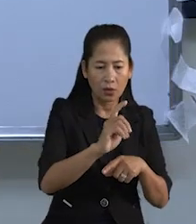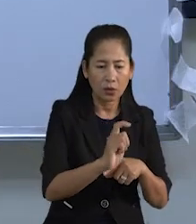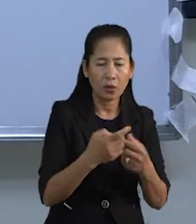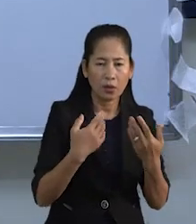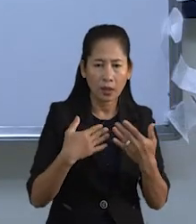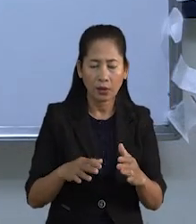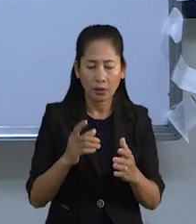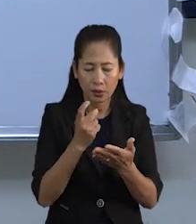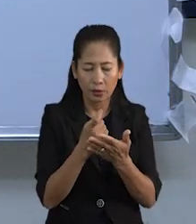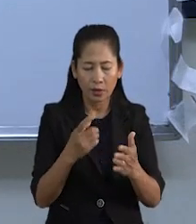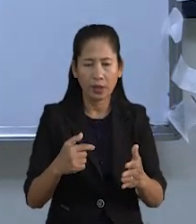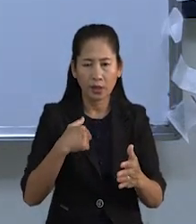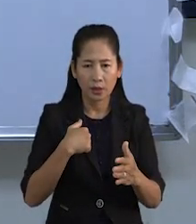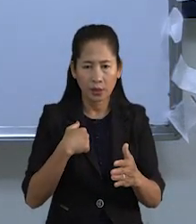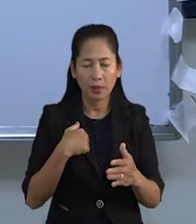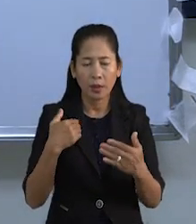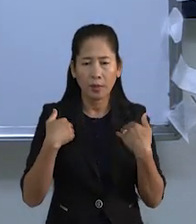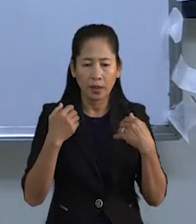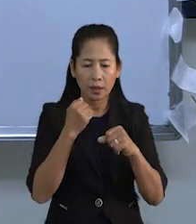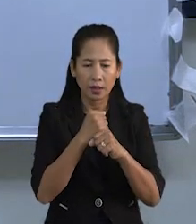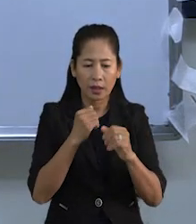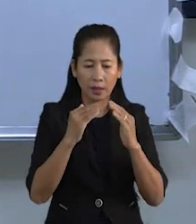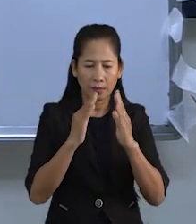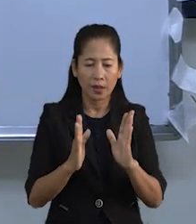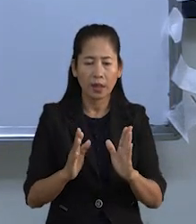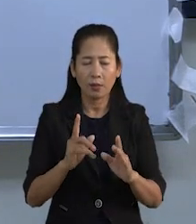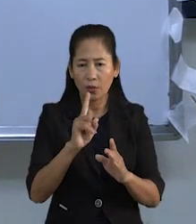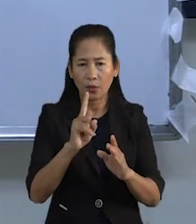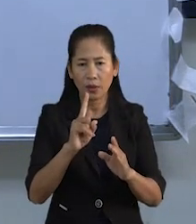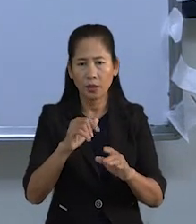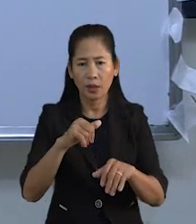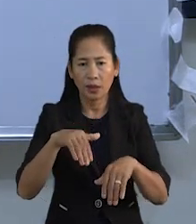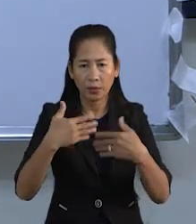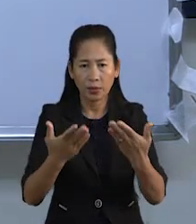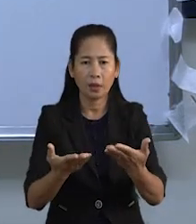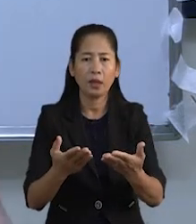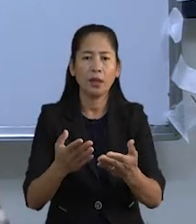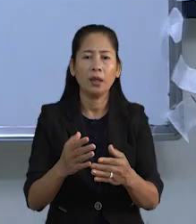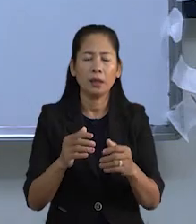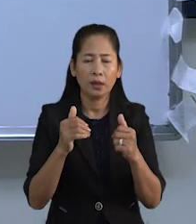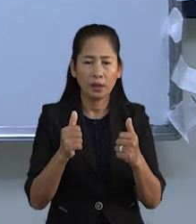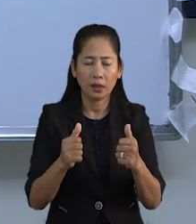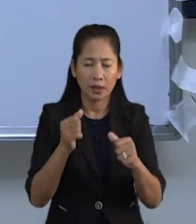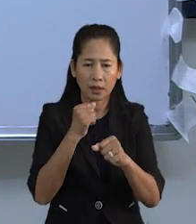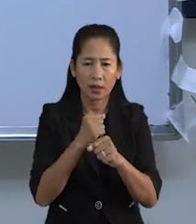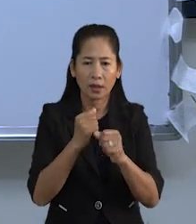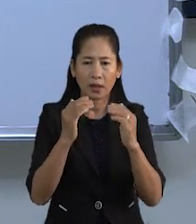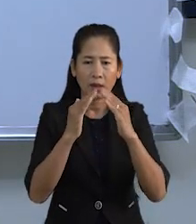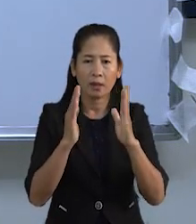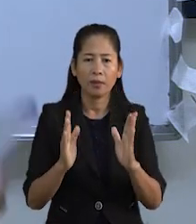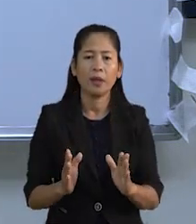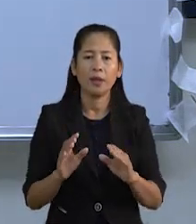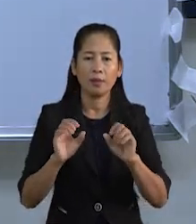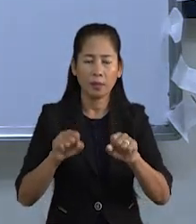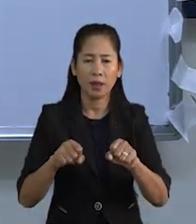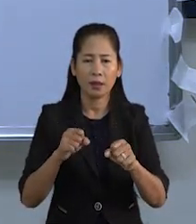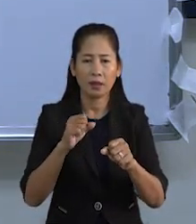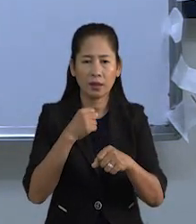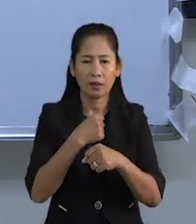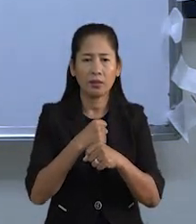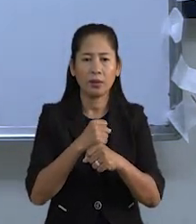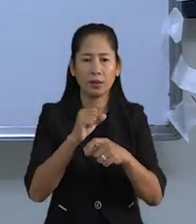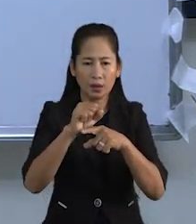រួចហើយដូច្នេះលោកគ្រូមានកិច្ចការមួយទៀតឲ្យកូនធ្វើនៅផ្ទះណាកូនណានេះគឺជាកិច្ចការផ្ទះបាទដែលកូនត្រូវ